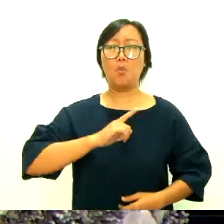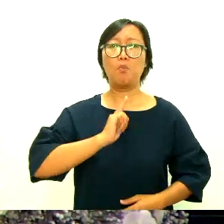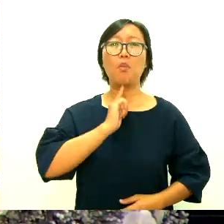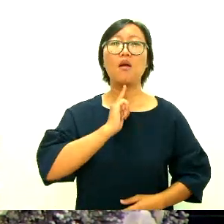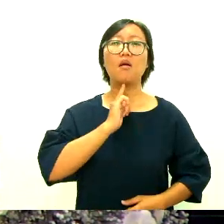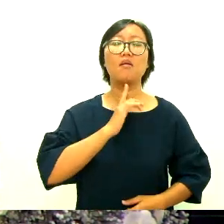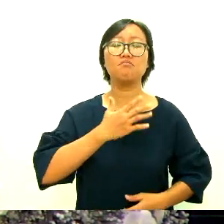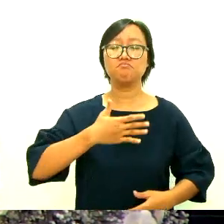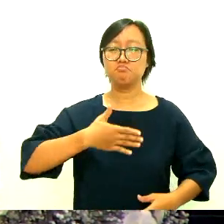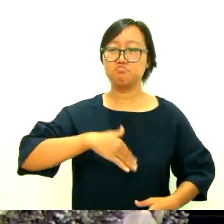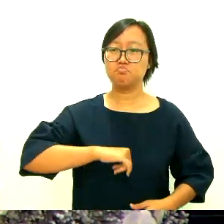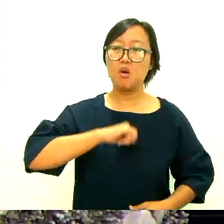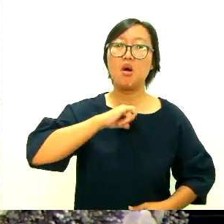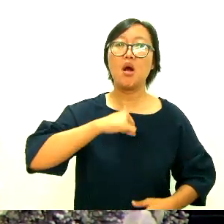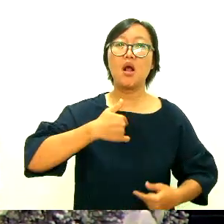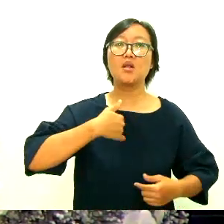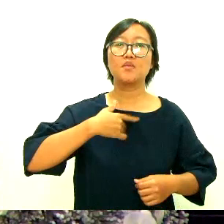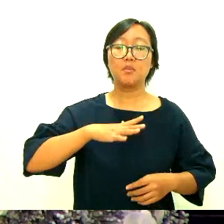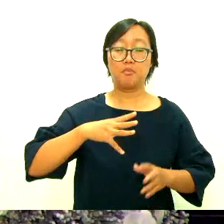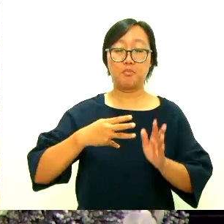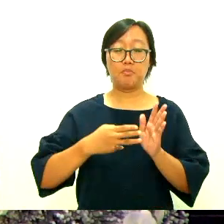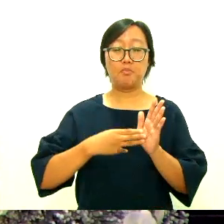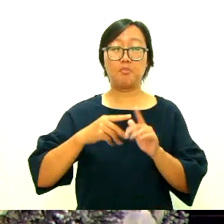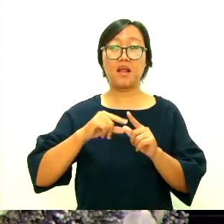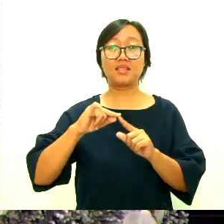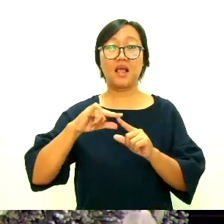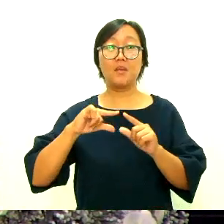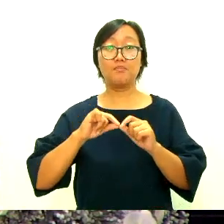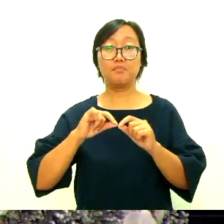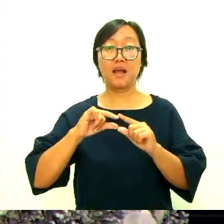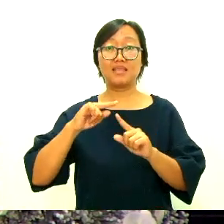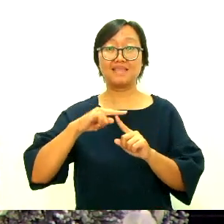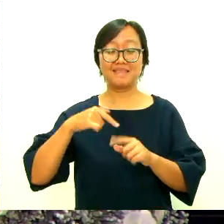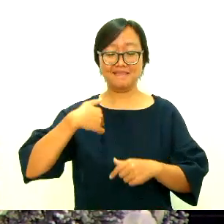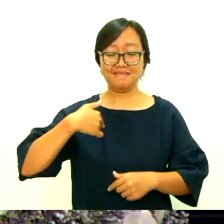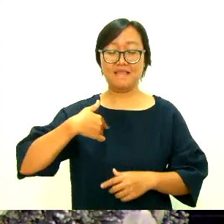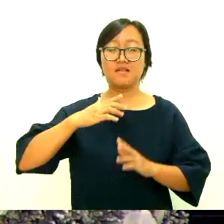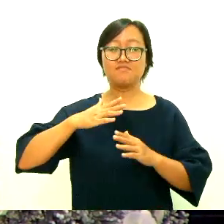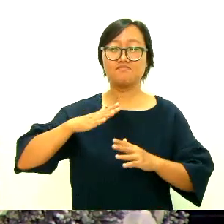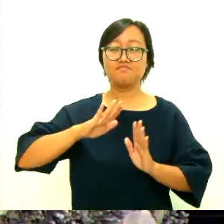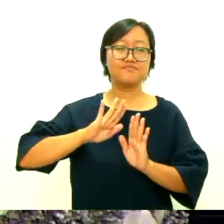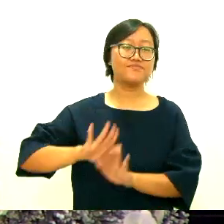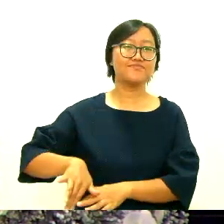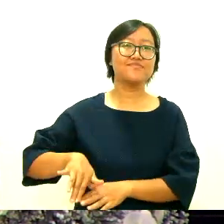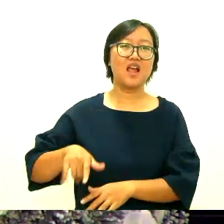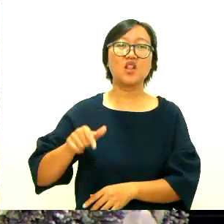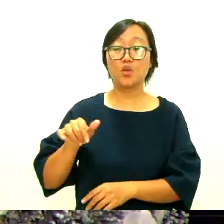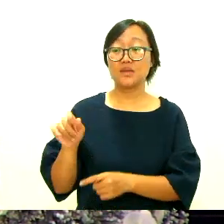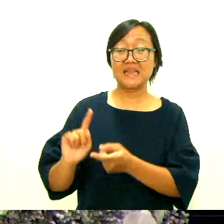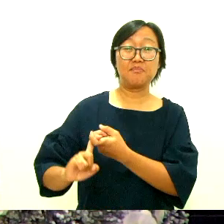mengorbankan martabat apalagi hidup sesama Hai Untuk itulah diperlukan